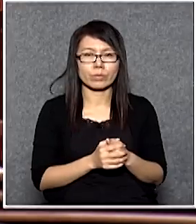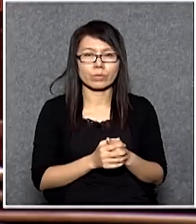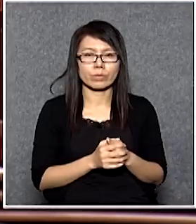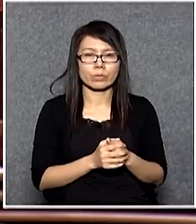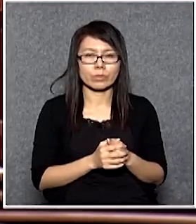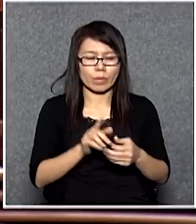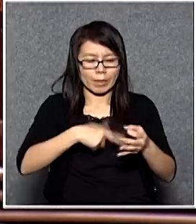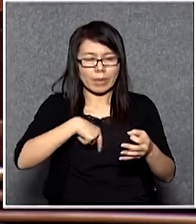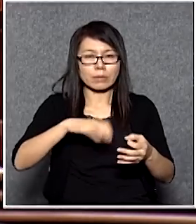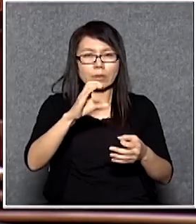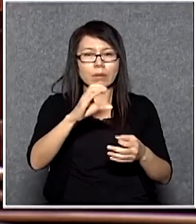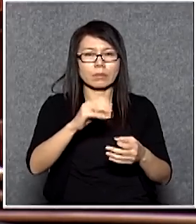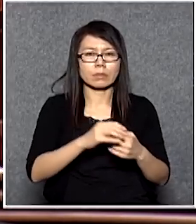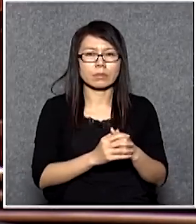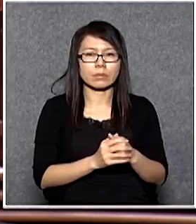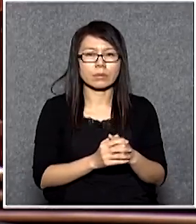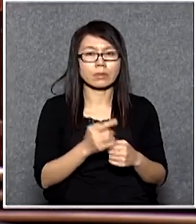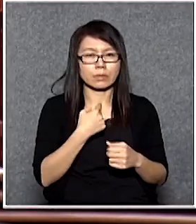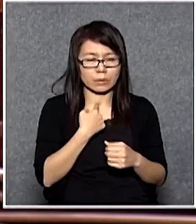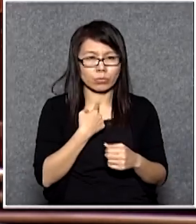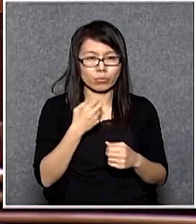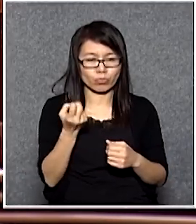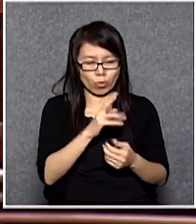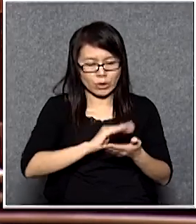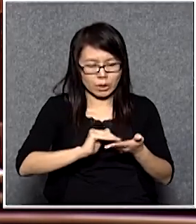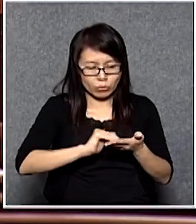陳恆斌議員需要搞清楚